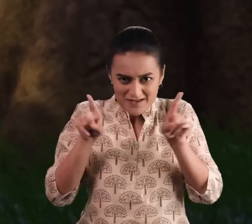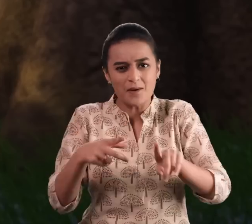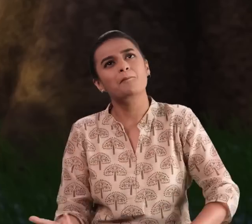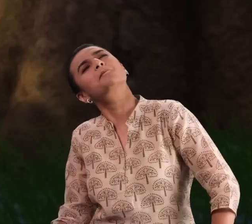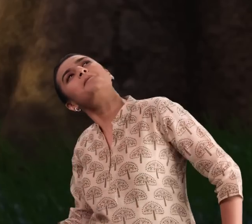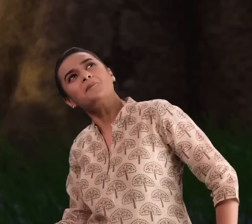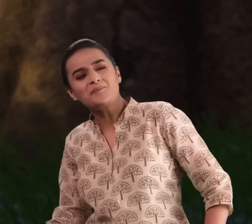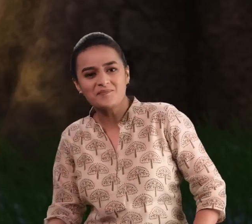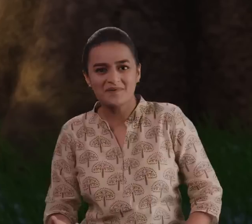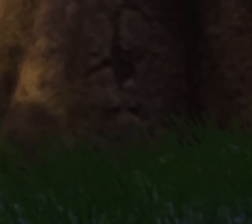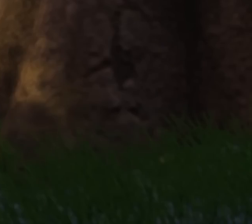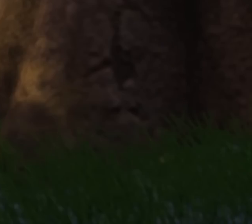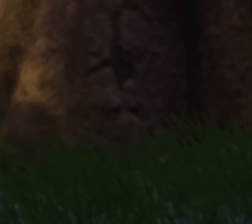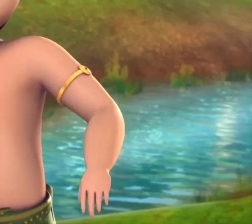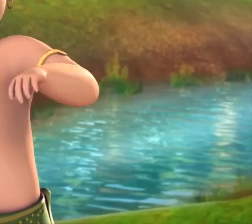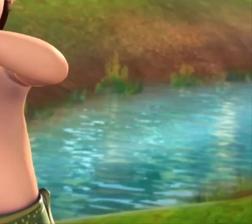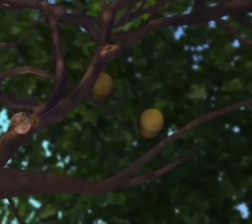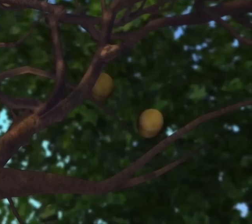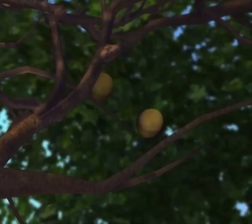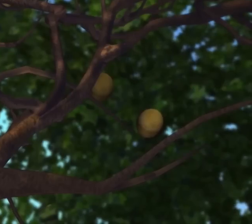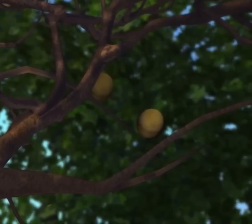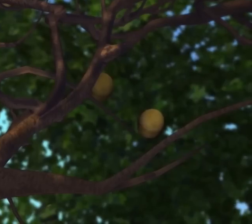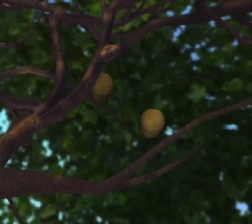मैं भी करके देखता हूँ।